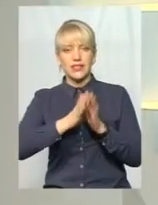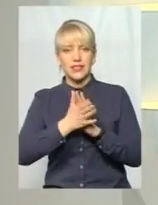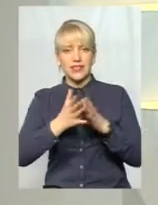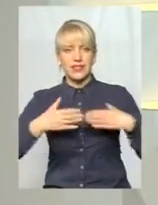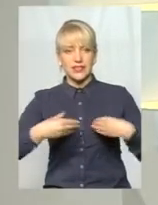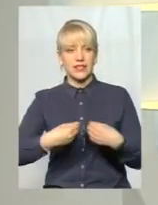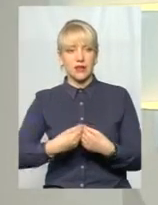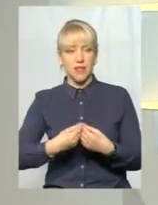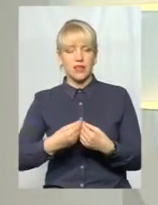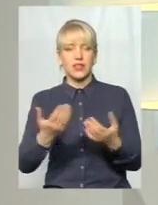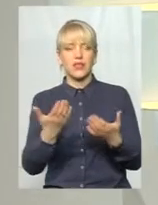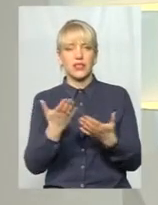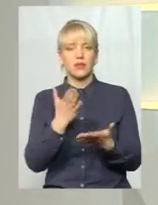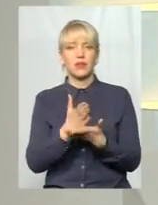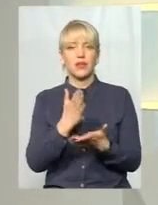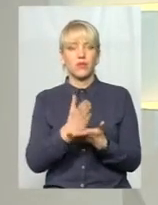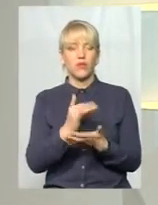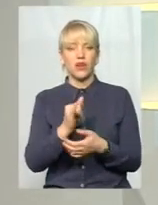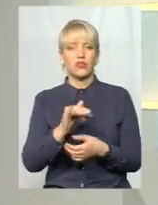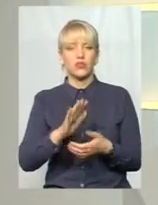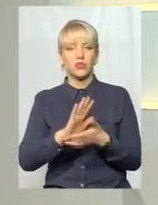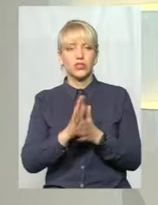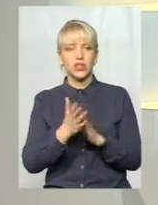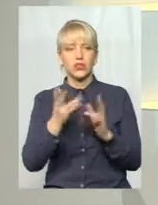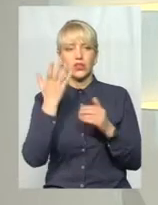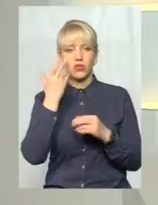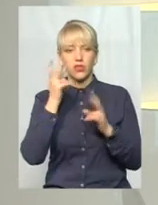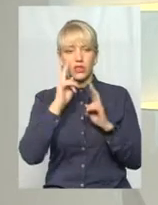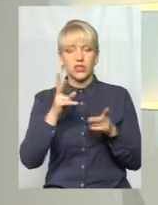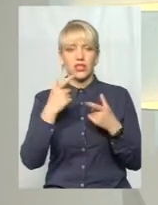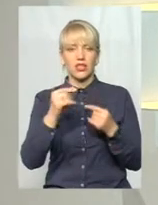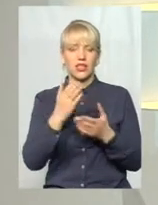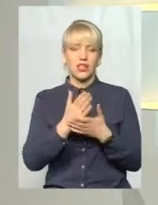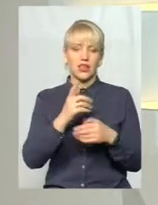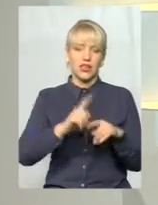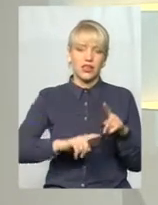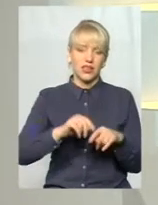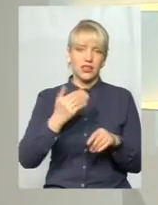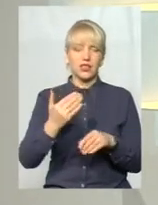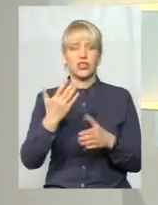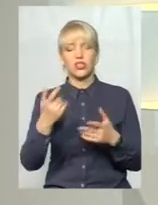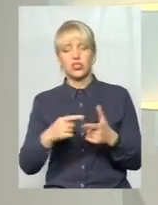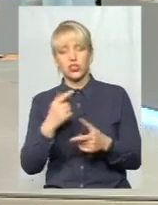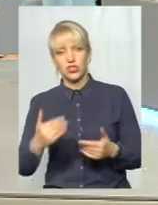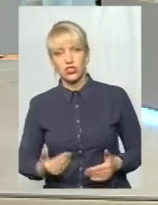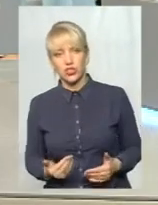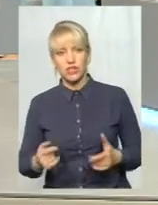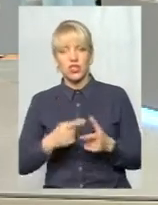які перебувають у стані, коли не знають, де їхні рідні, чи вони живі, чи